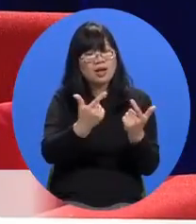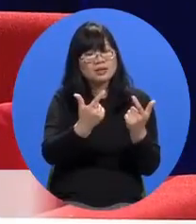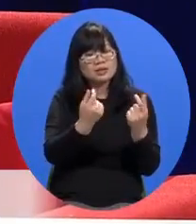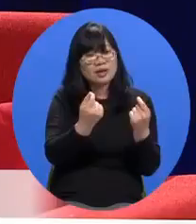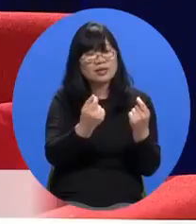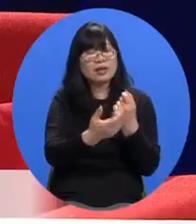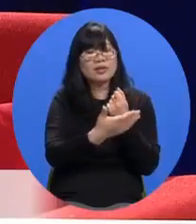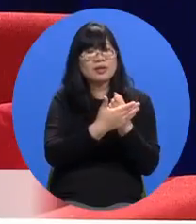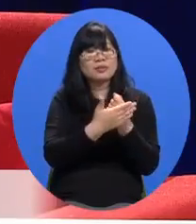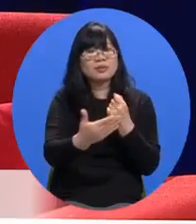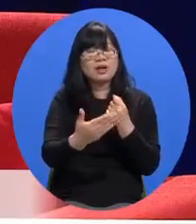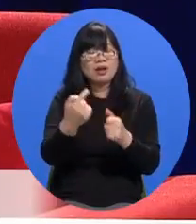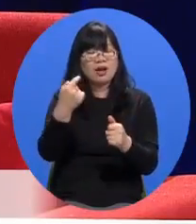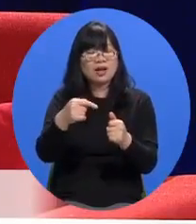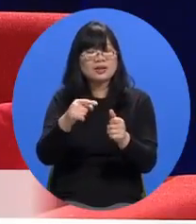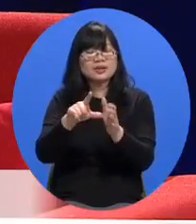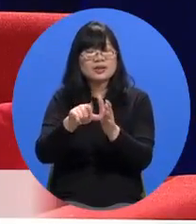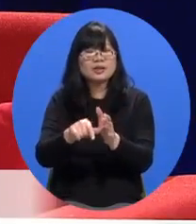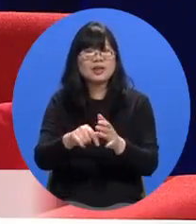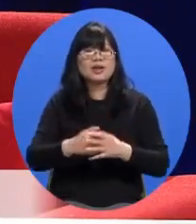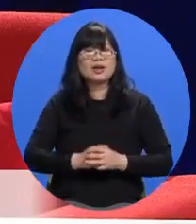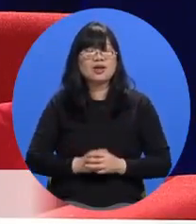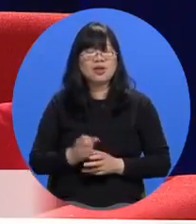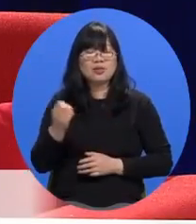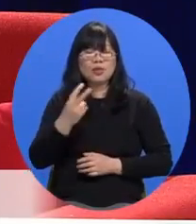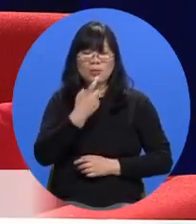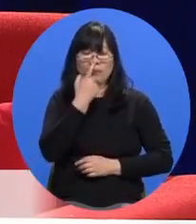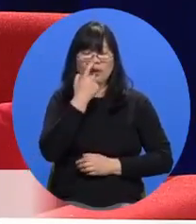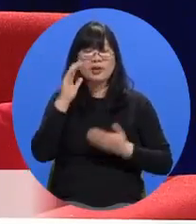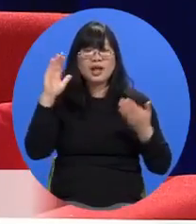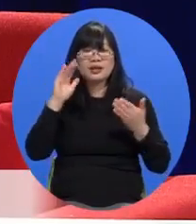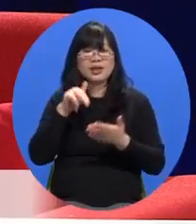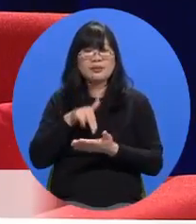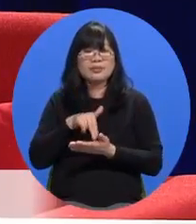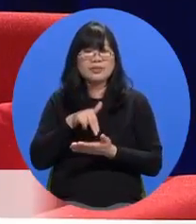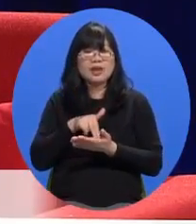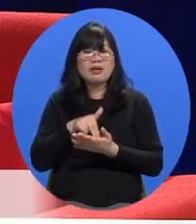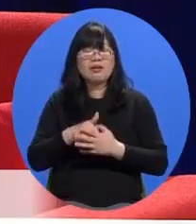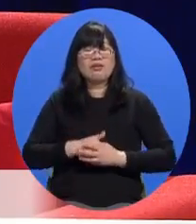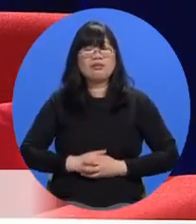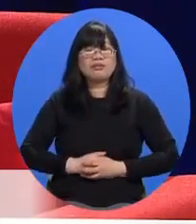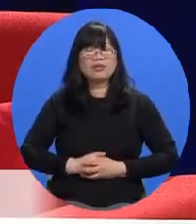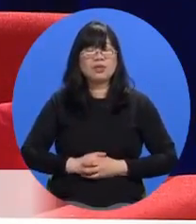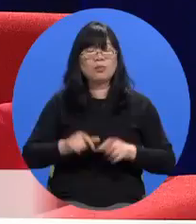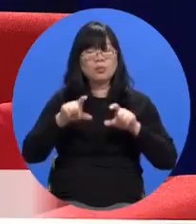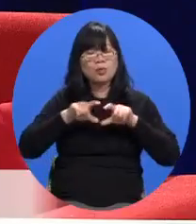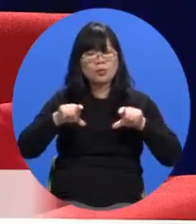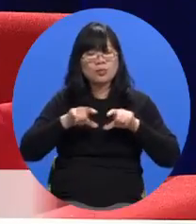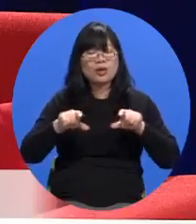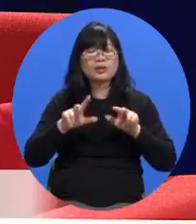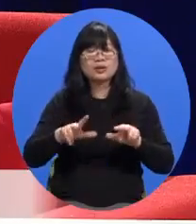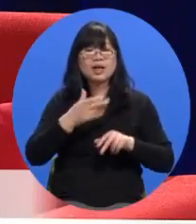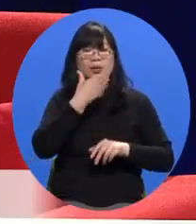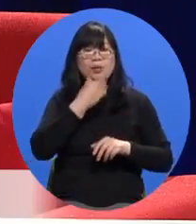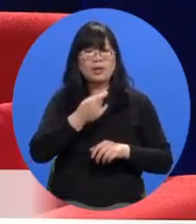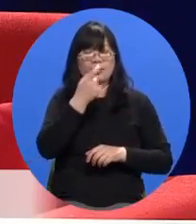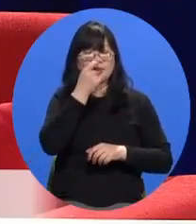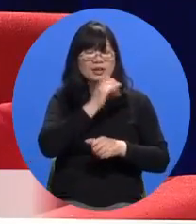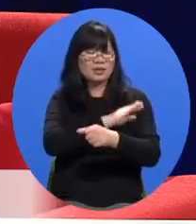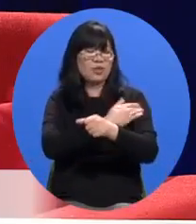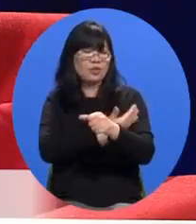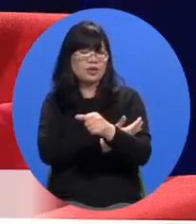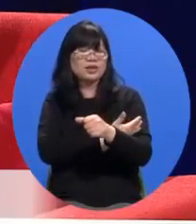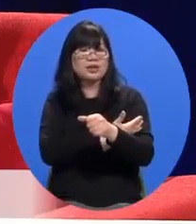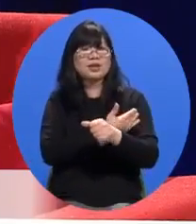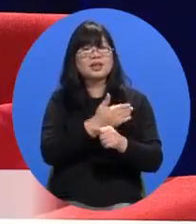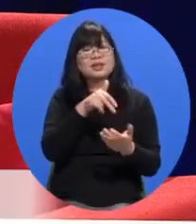있더라고요. 그래서 가르치는 데 있어서 또 이제 배우는 학생들 입장에서 보편적이고 이제 행복하게 배울 수 있는 권리에